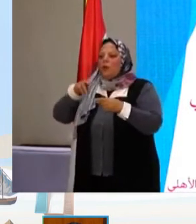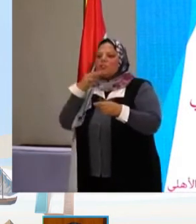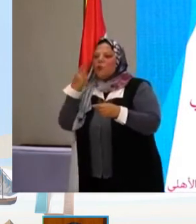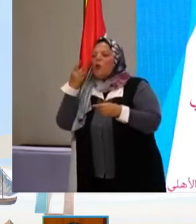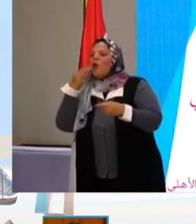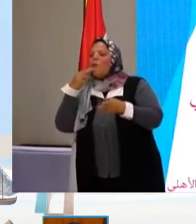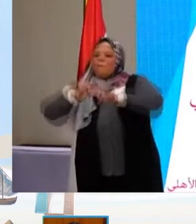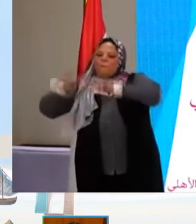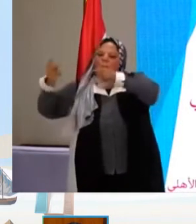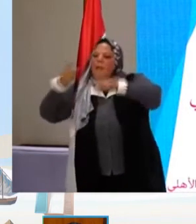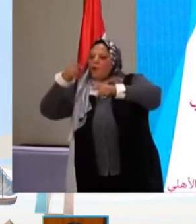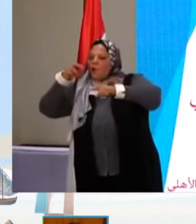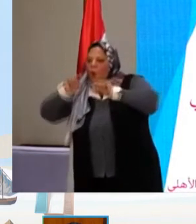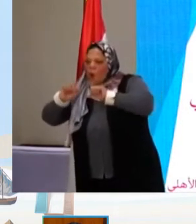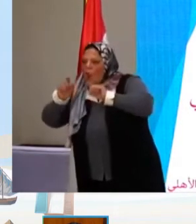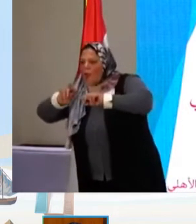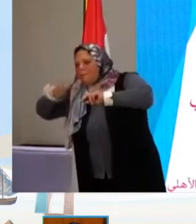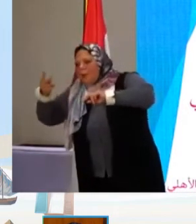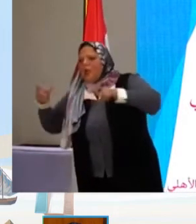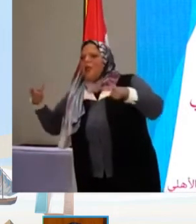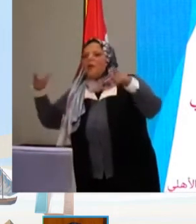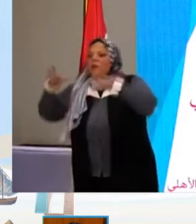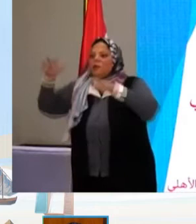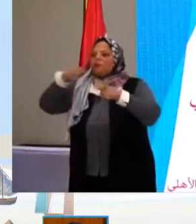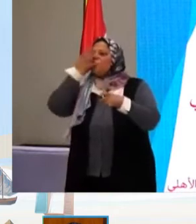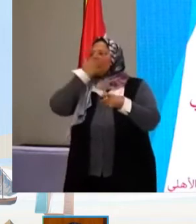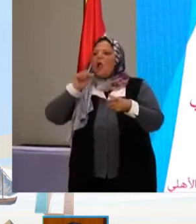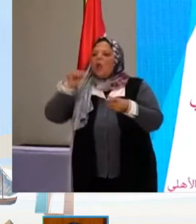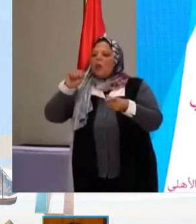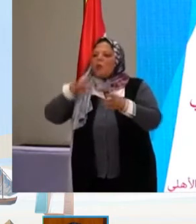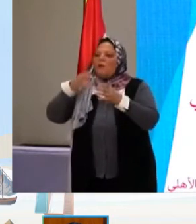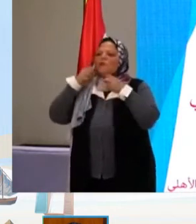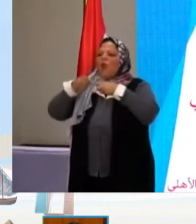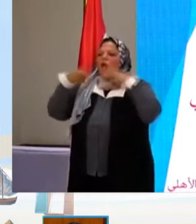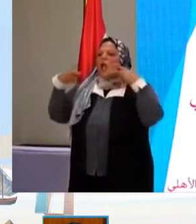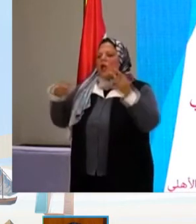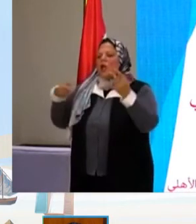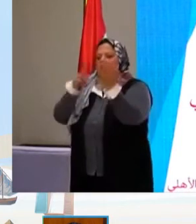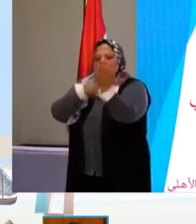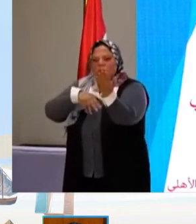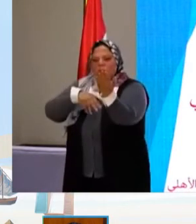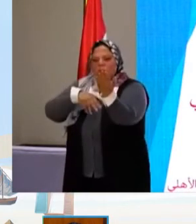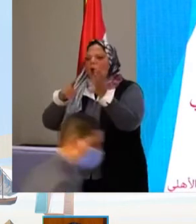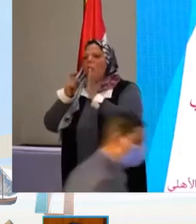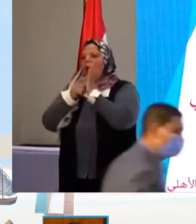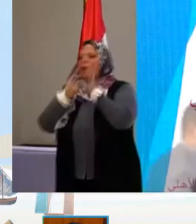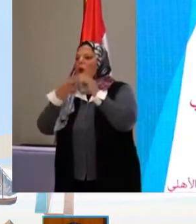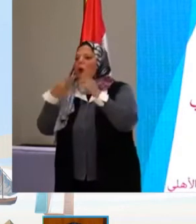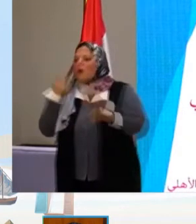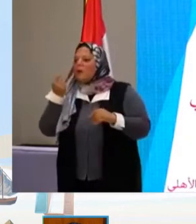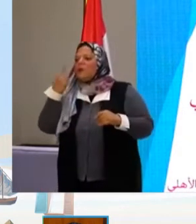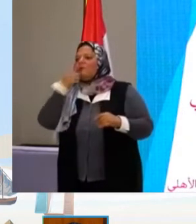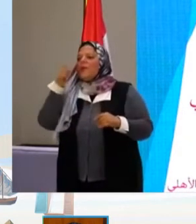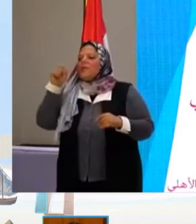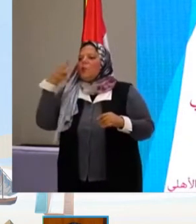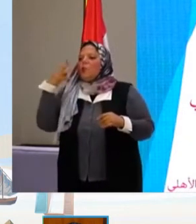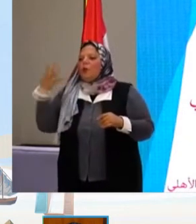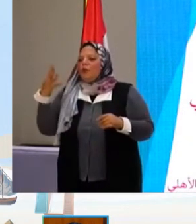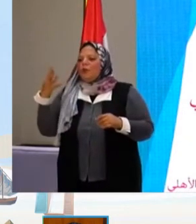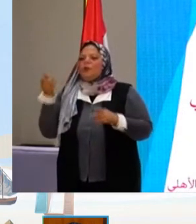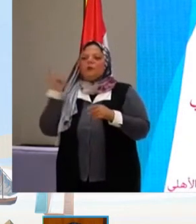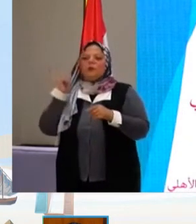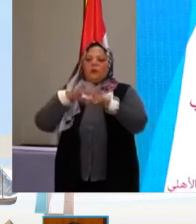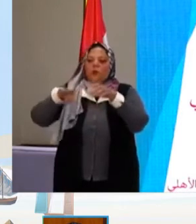اللي تقدم طلب توفيق اوضاع 32 الف جمعيه، واللي استوفى اوراقه 28 الف جمعيه فيما يخص توفيق